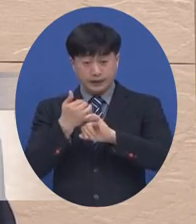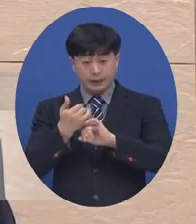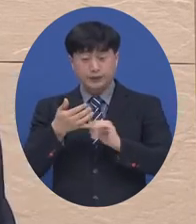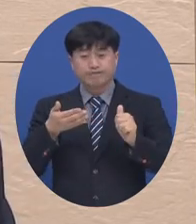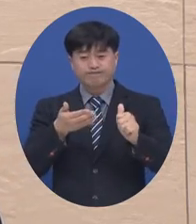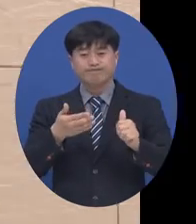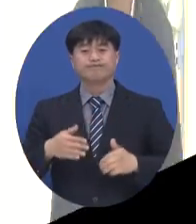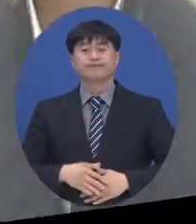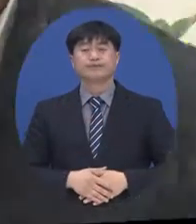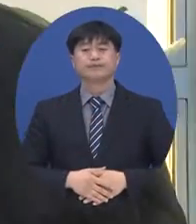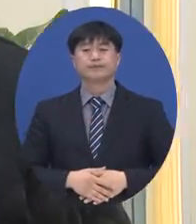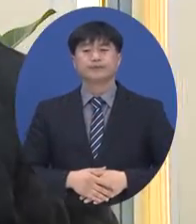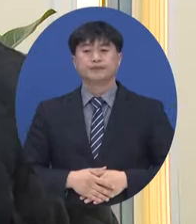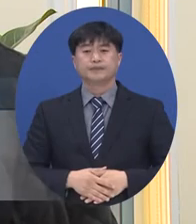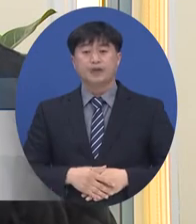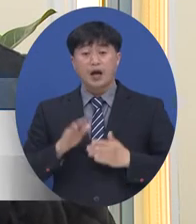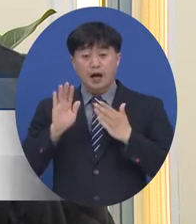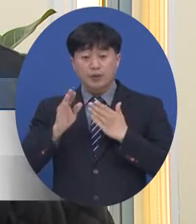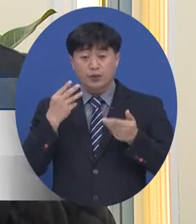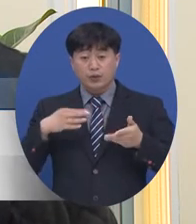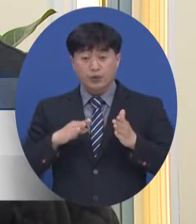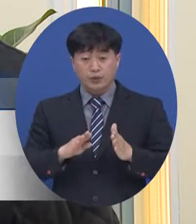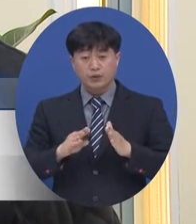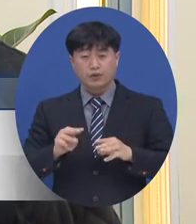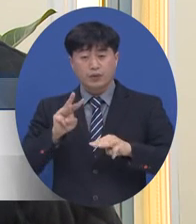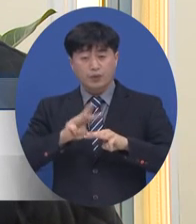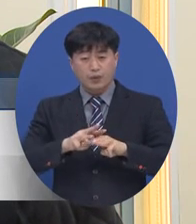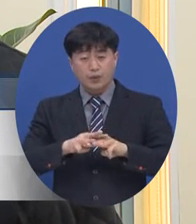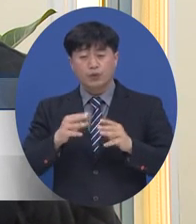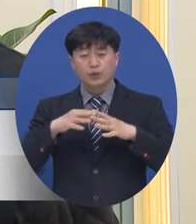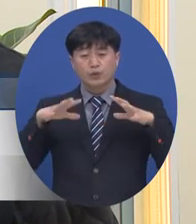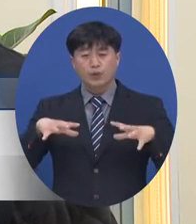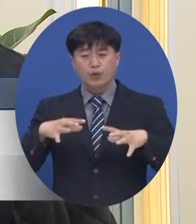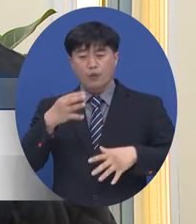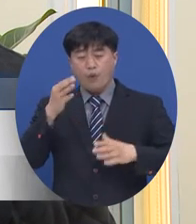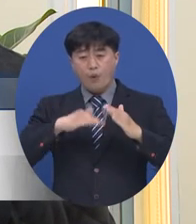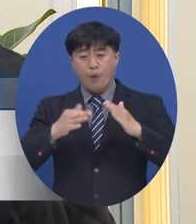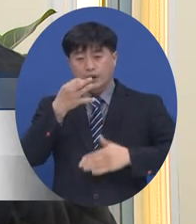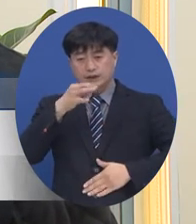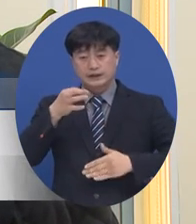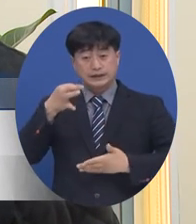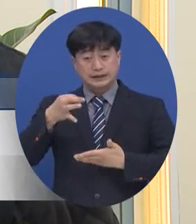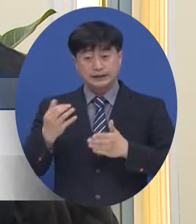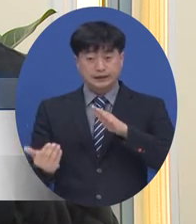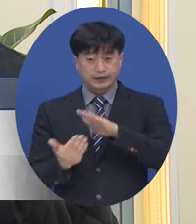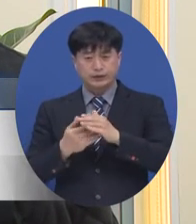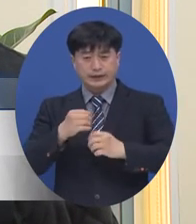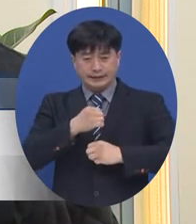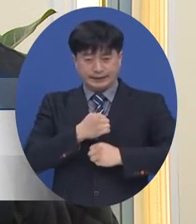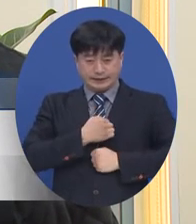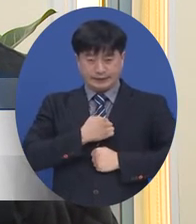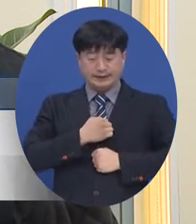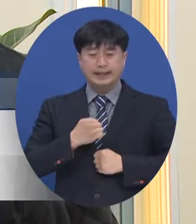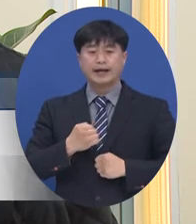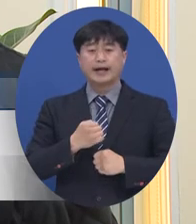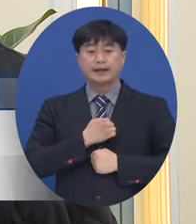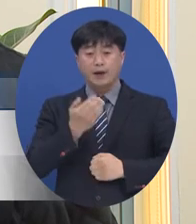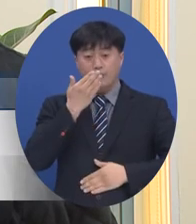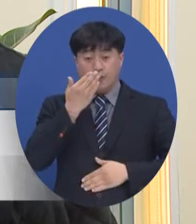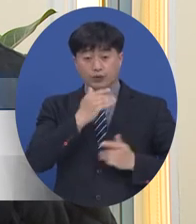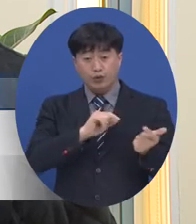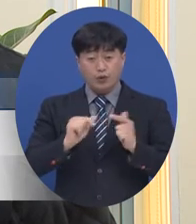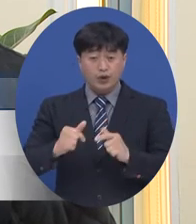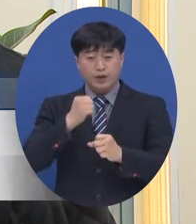약속드립니다 앞으로 경기도는 농업 농촌의 공익적 가치를 실현하고 안정적인 안전한 먹거리